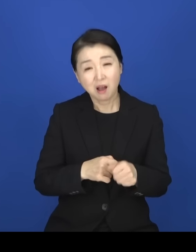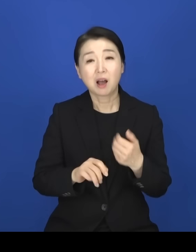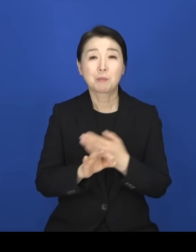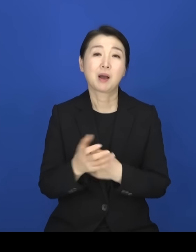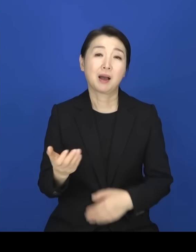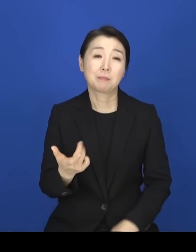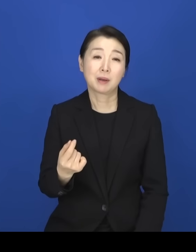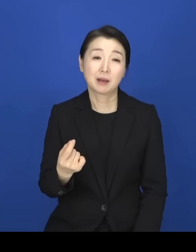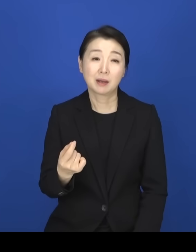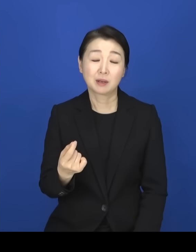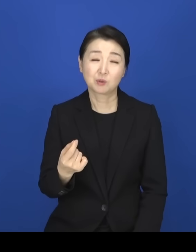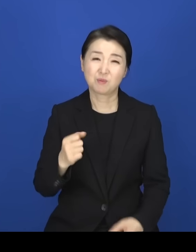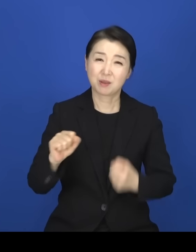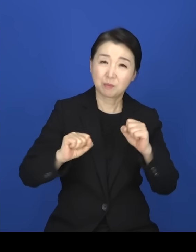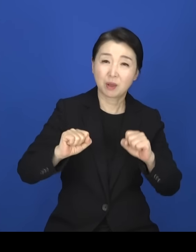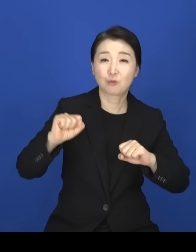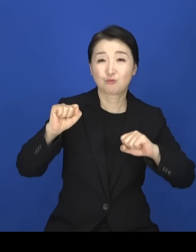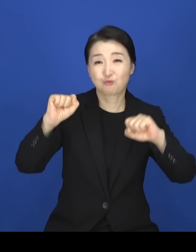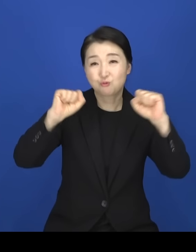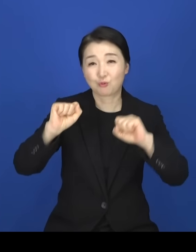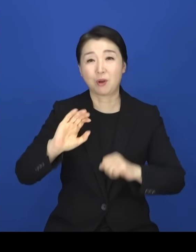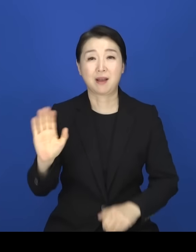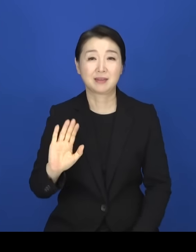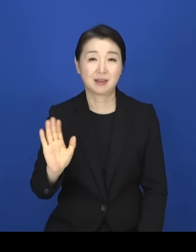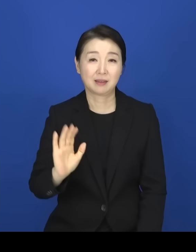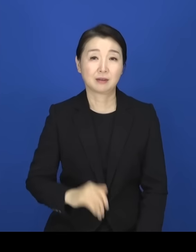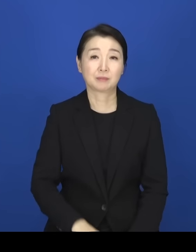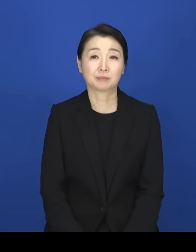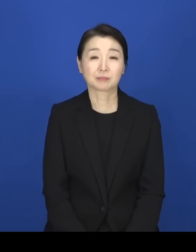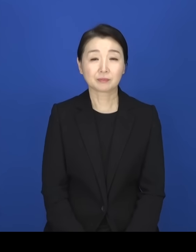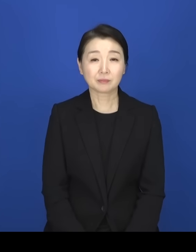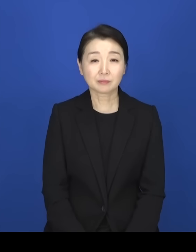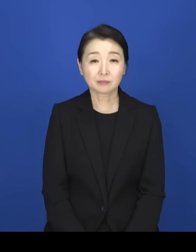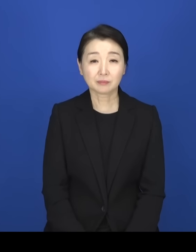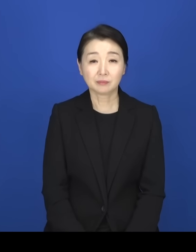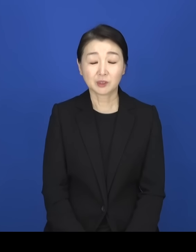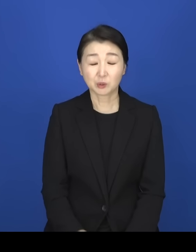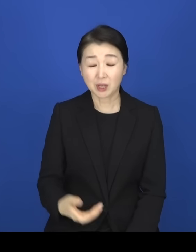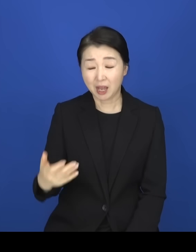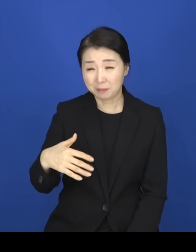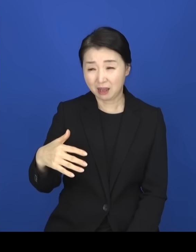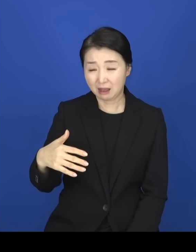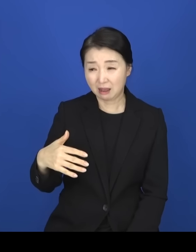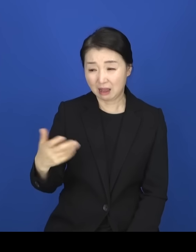아프거나 그래서 좀 액티브한 운동은 하지 않고 그래요? 네. 그래서 신호가 오면은